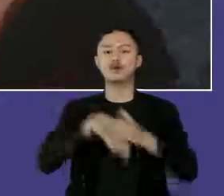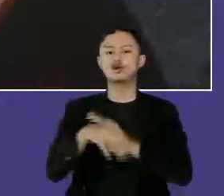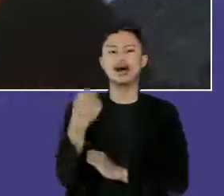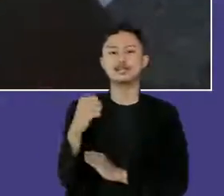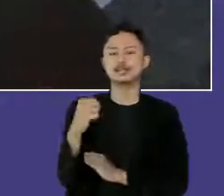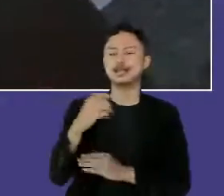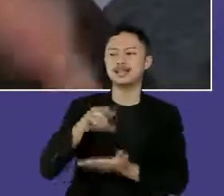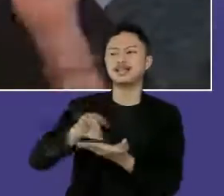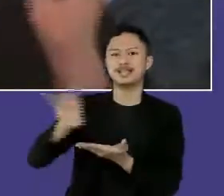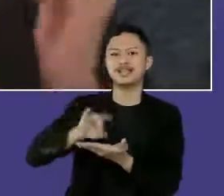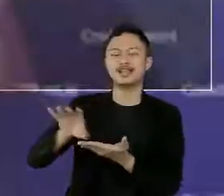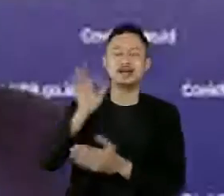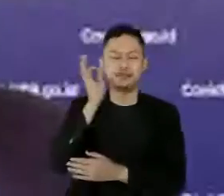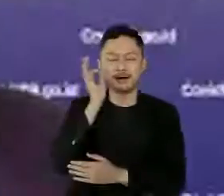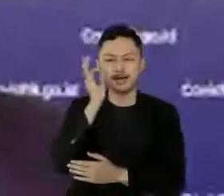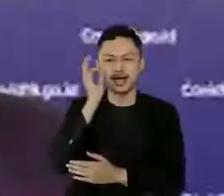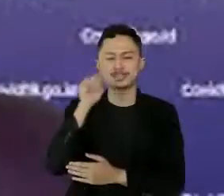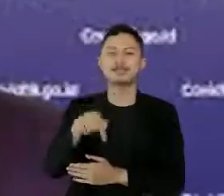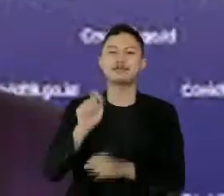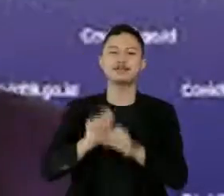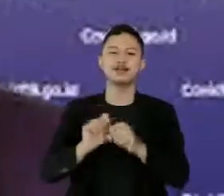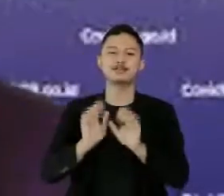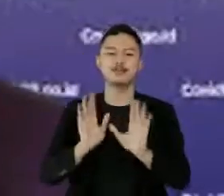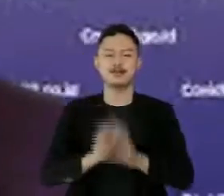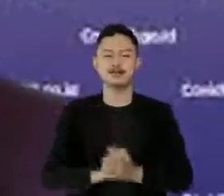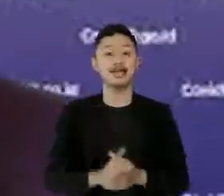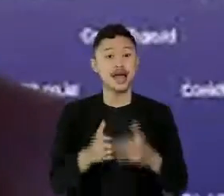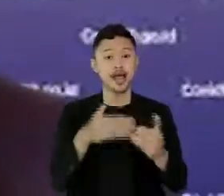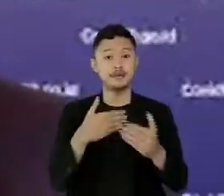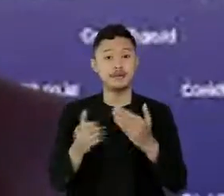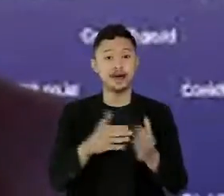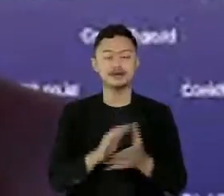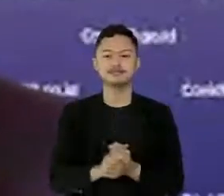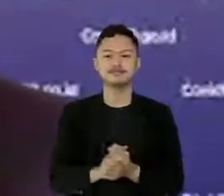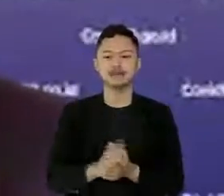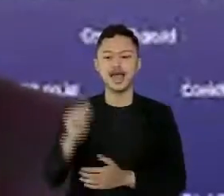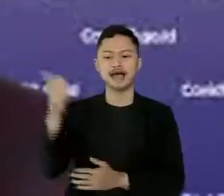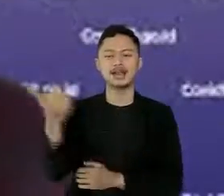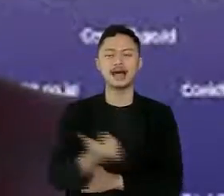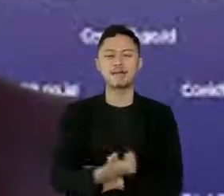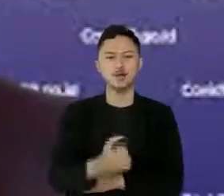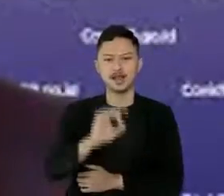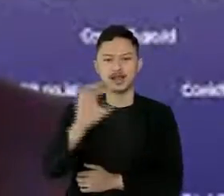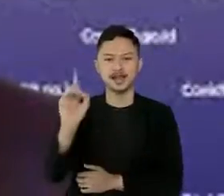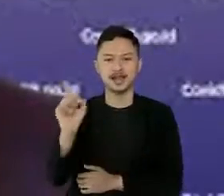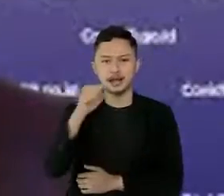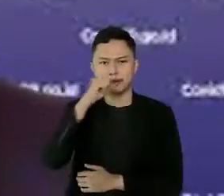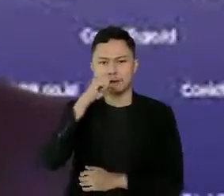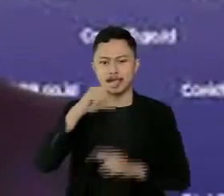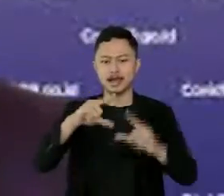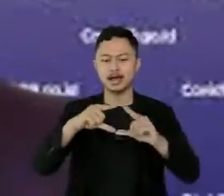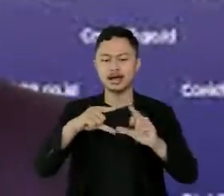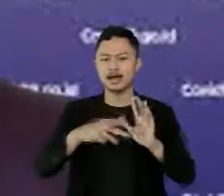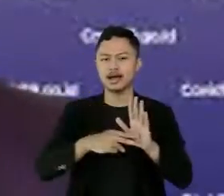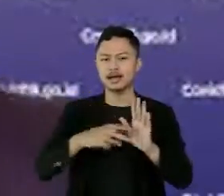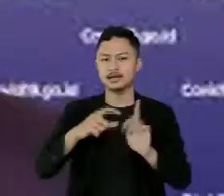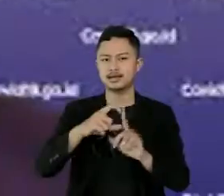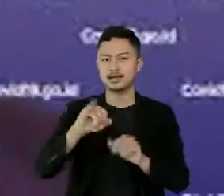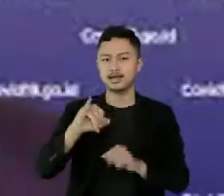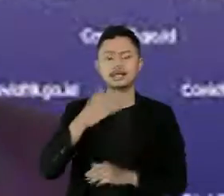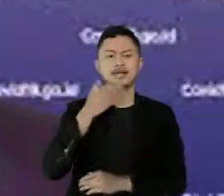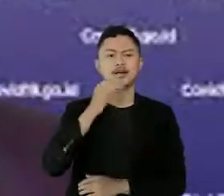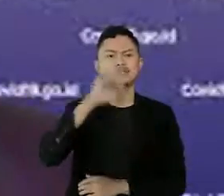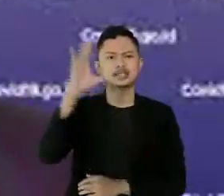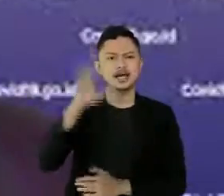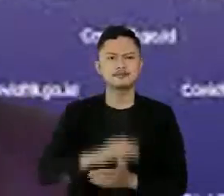penting kita bisa ketemu hari ini dan juga ada tamu kita. Nanti kita akan ajak ngobrol juga, ini Pak Andi Yuwono ya.